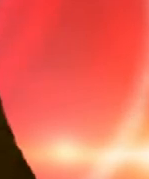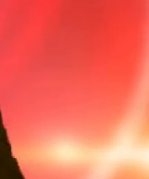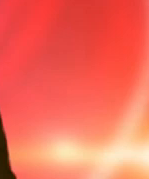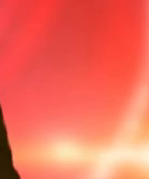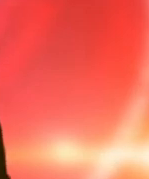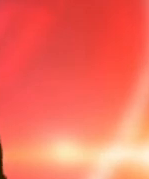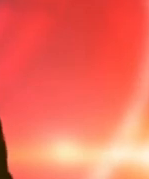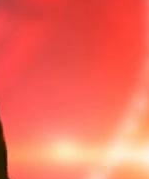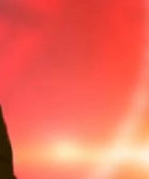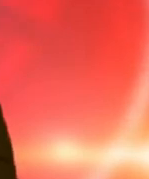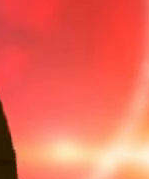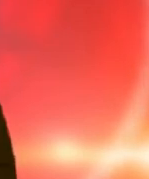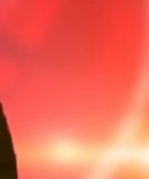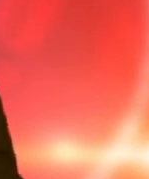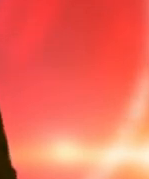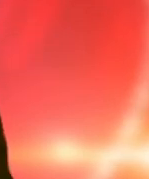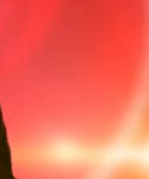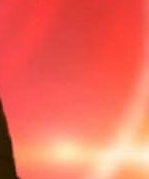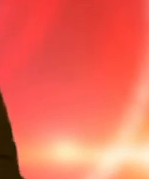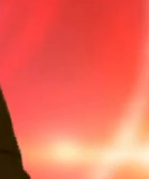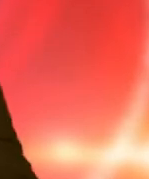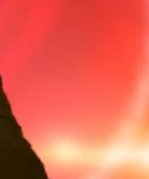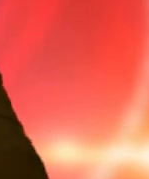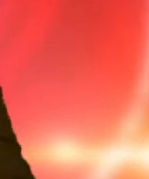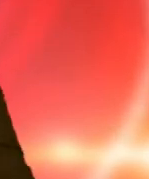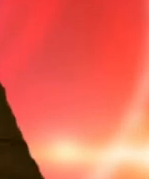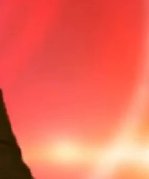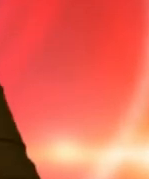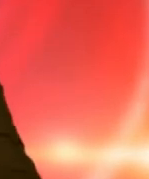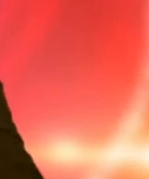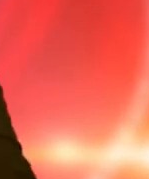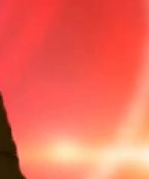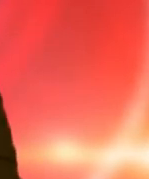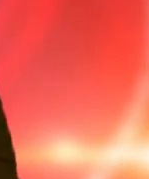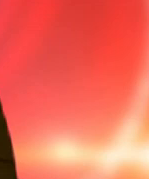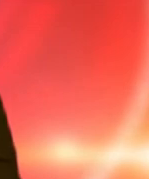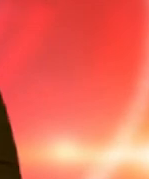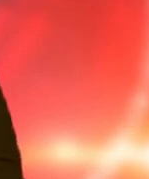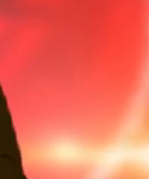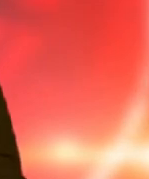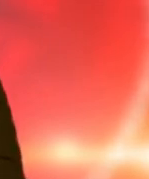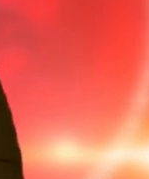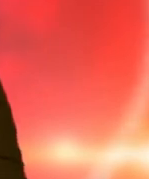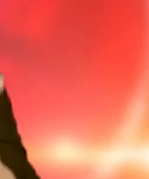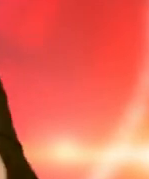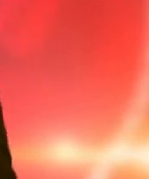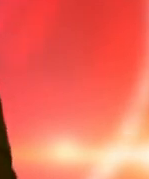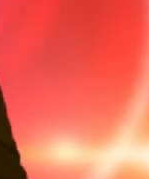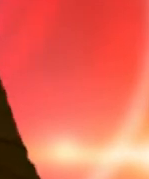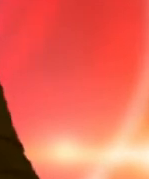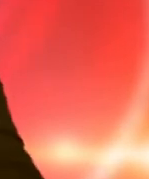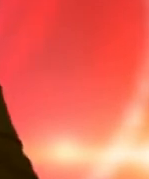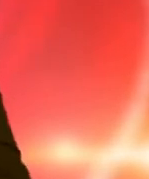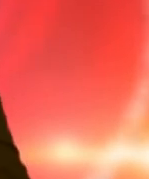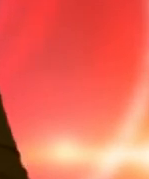precum în orașul Cimișlia. Aceasta a fost decizia administrației publice locale, luată în urma întâlnirii și consultării cu